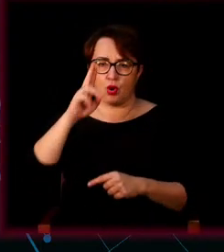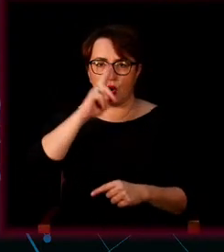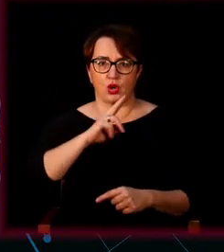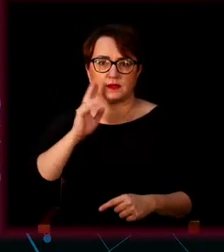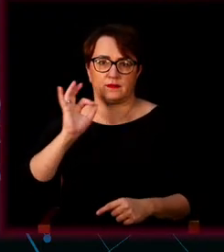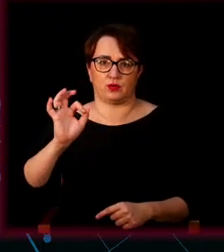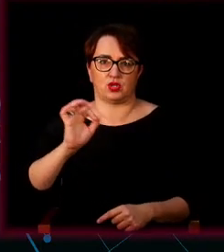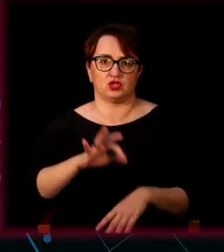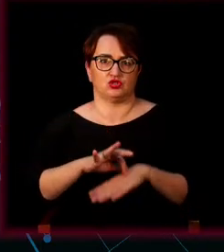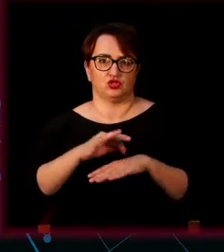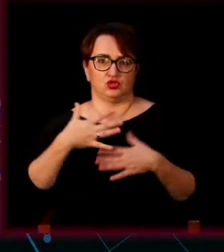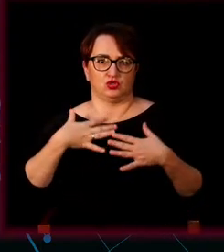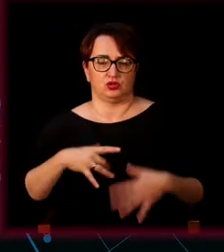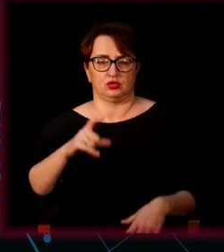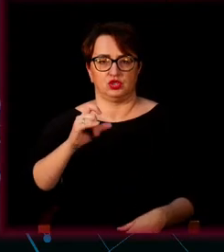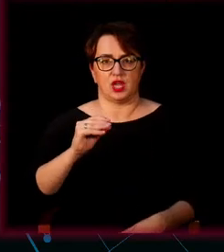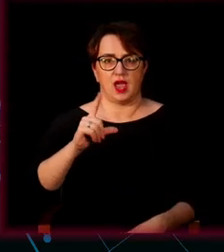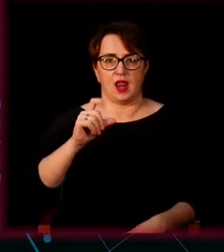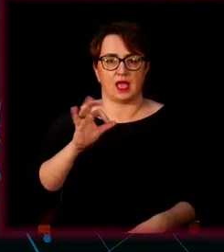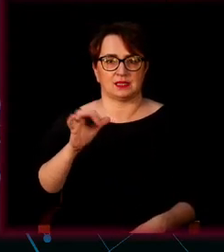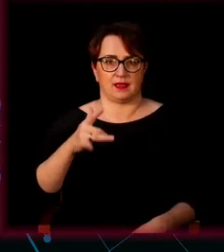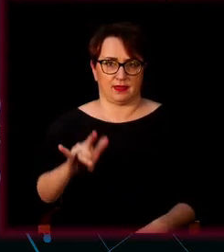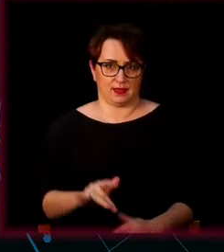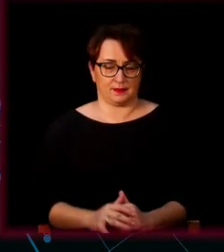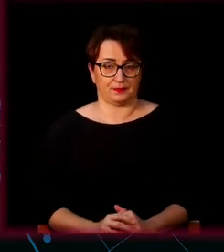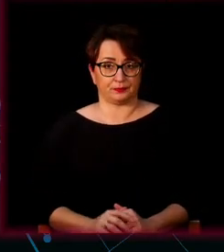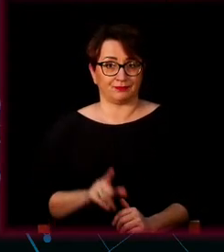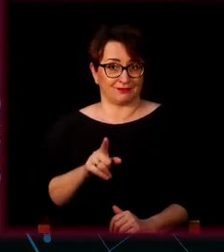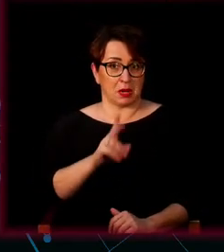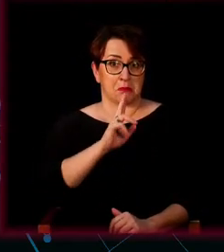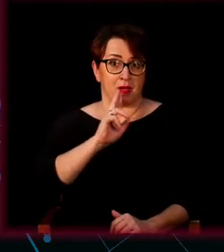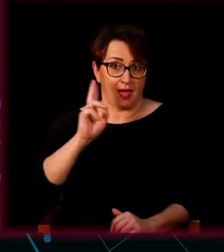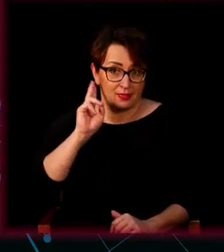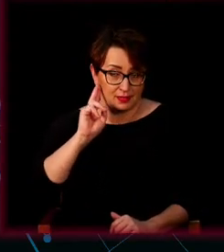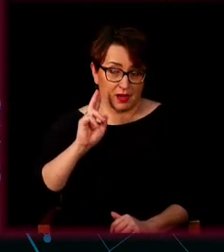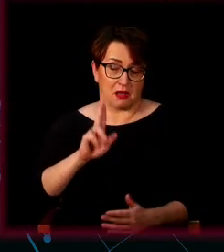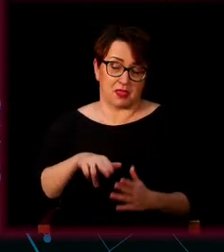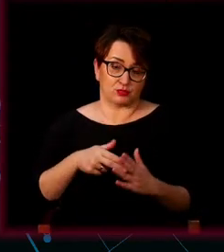cielesnym. Pomimo tego, że właśnie ten rodzic cielesny, matka, może w